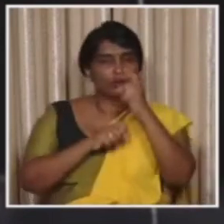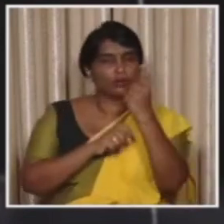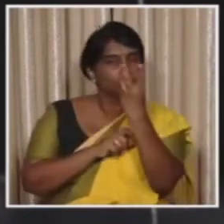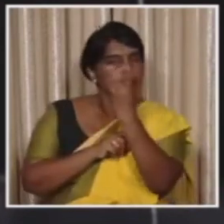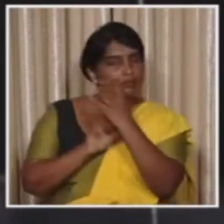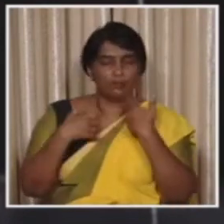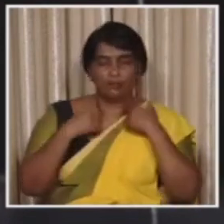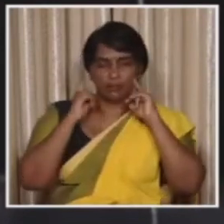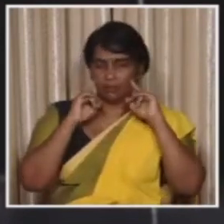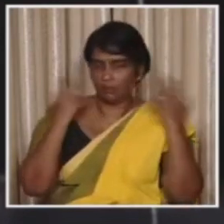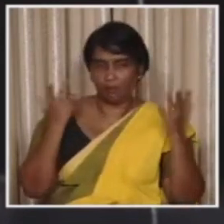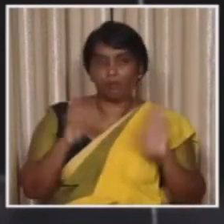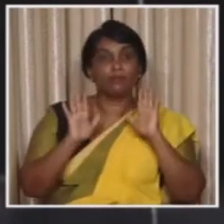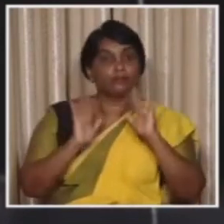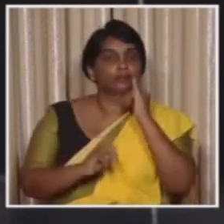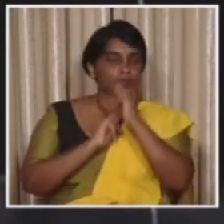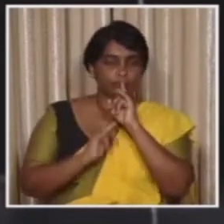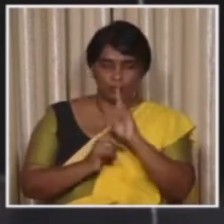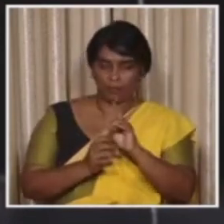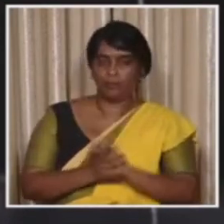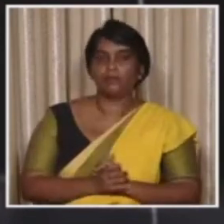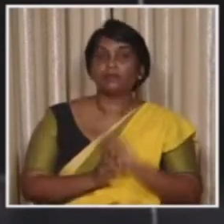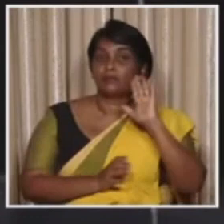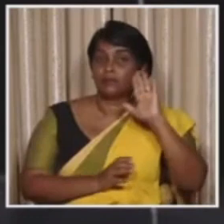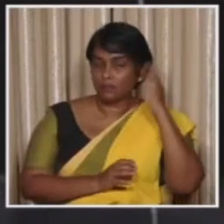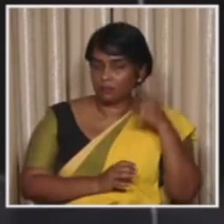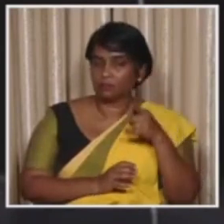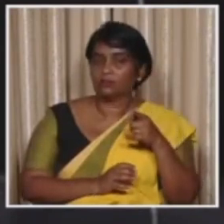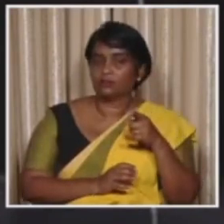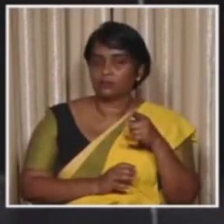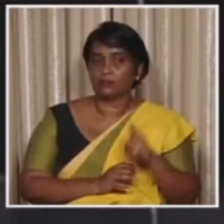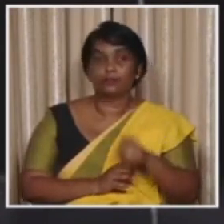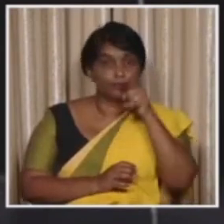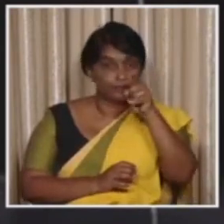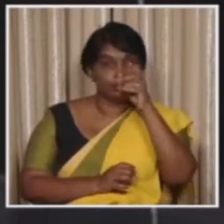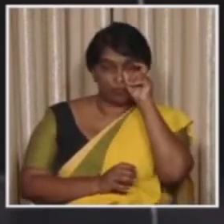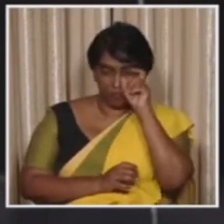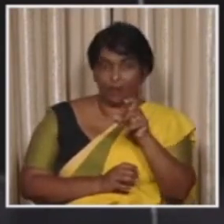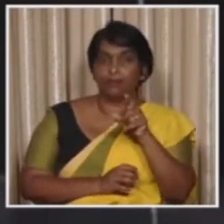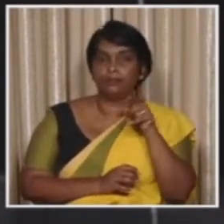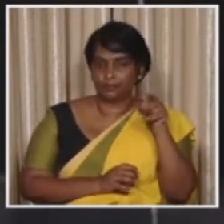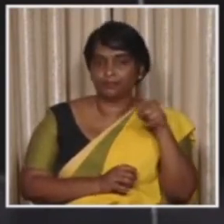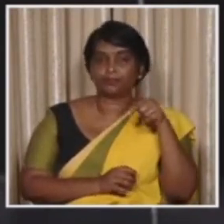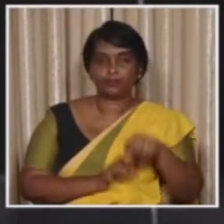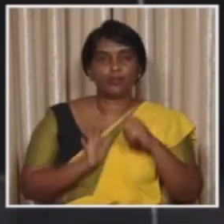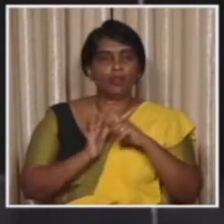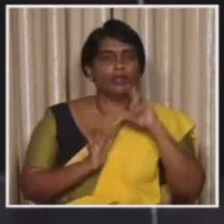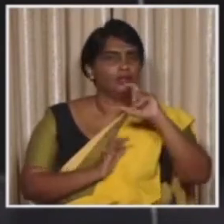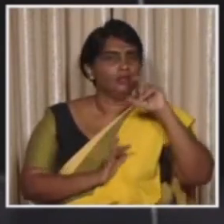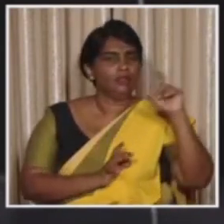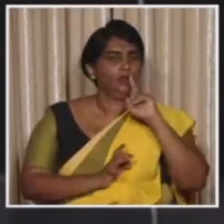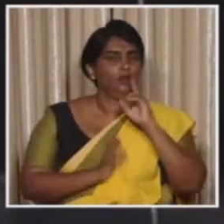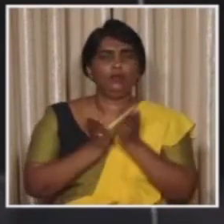4ද කියන්න අපි දන්නේ නැහැ. ඒ චෝදනාව එල්ල වුණේ විශේෂයෙන්ම ඔබතුමා දැක්කා දැන් අද ICC කියලා